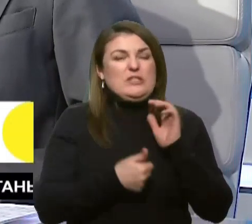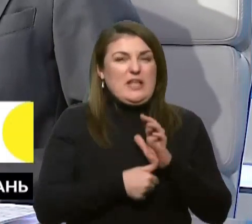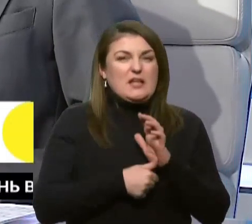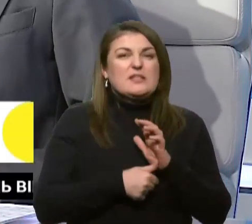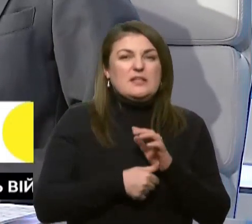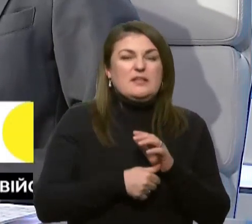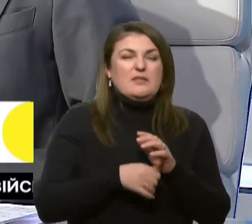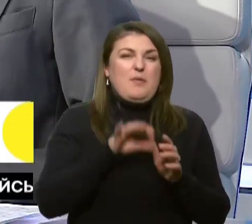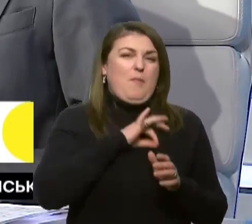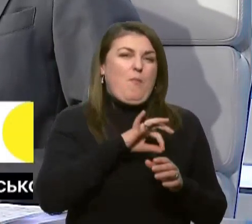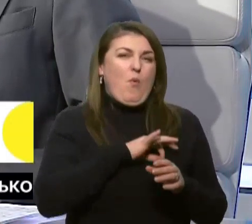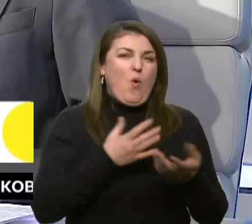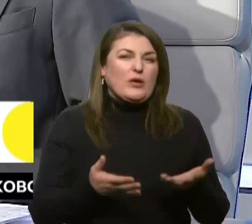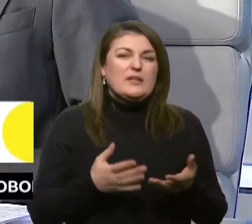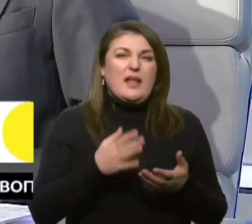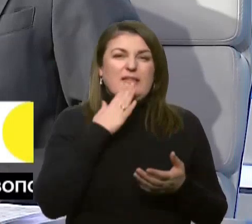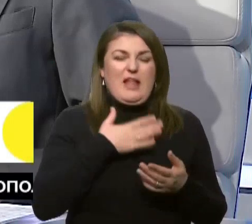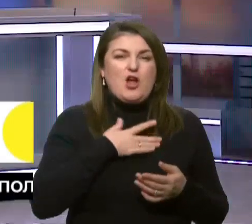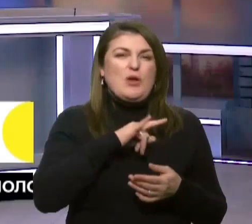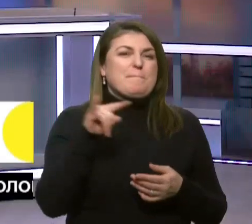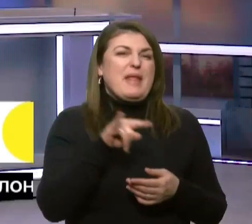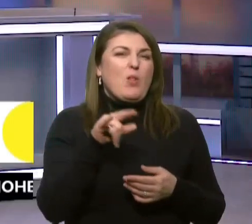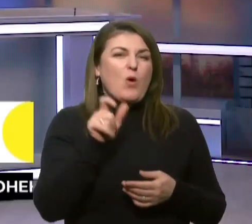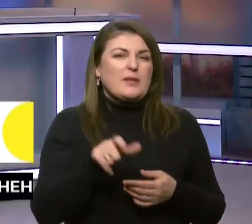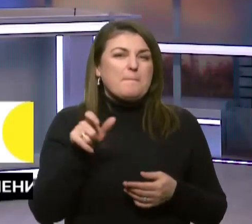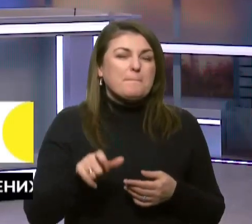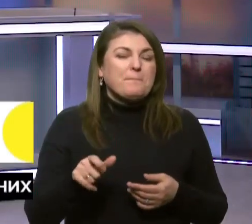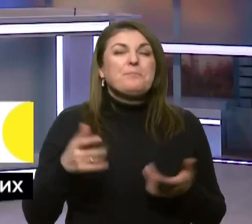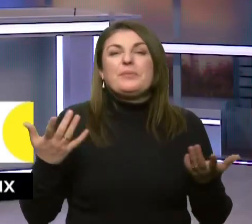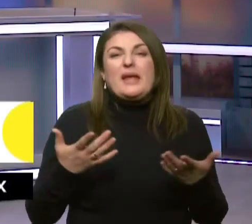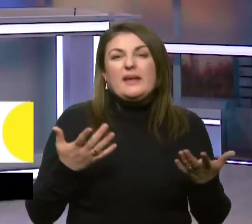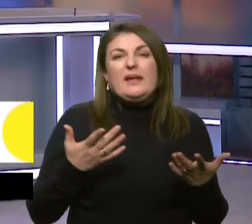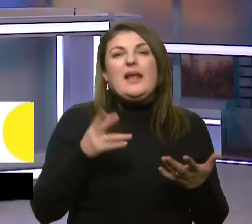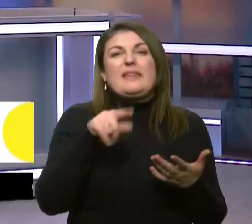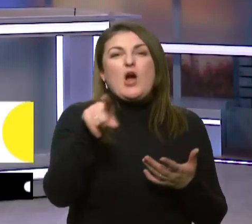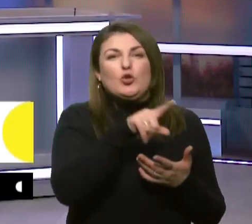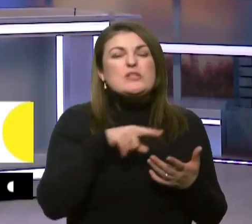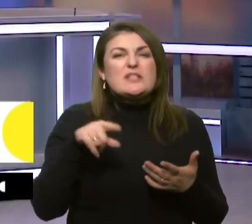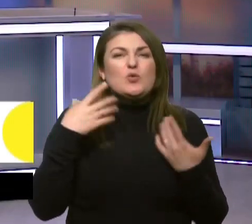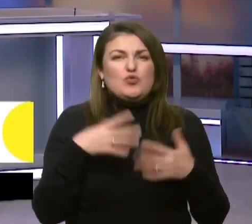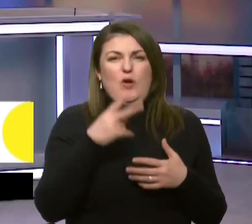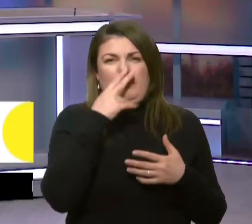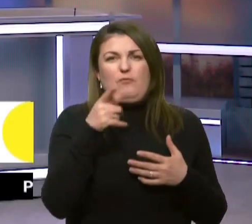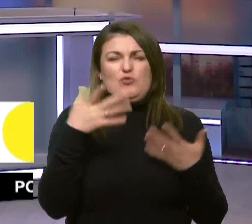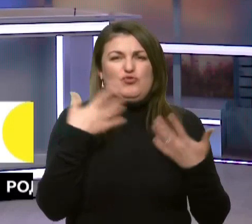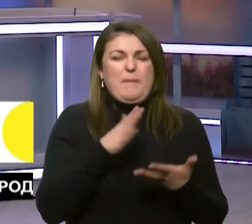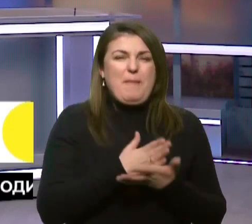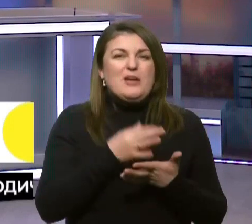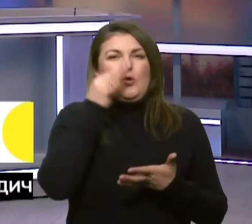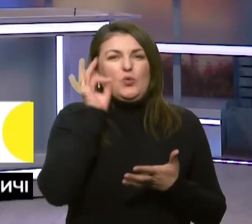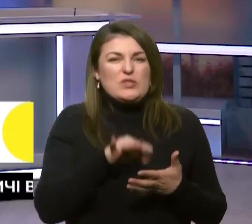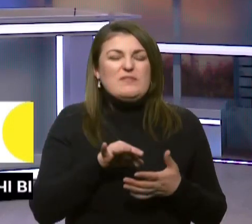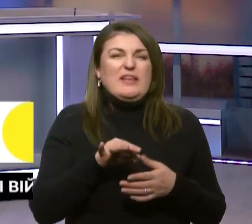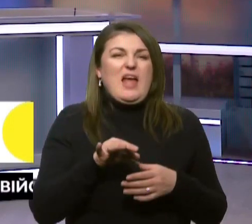F-16 поратися нашим пілотам, які, ну, дехто з них, вочевидь, вони ж мають вже досвід